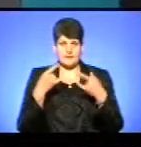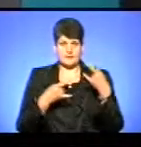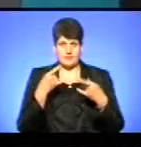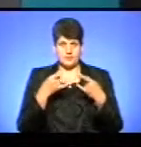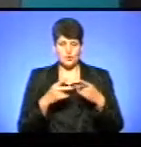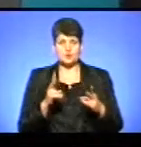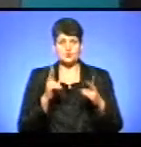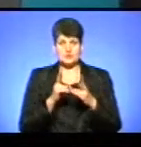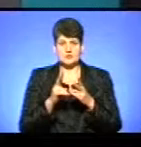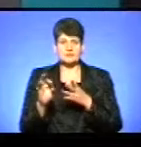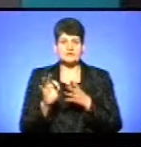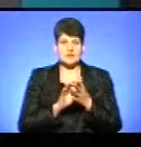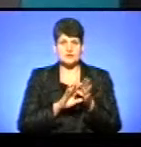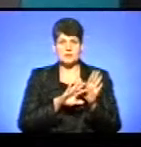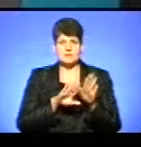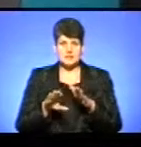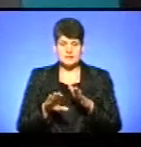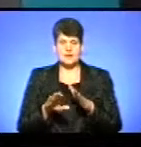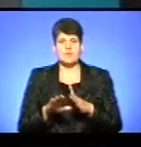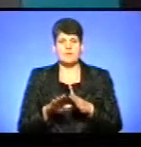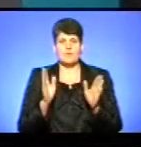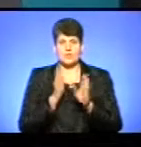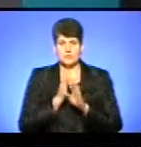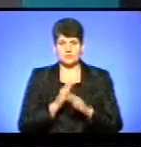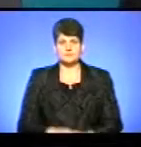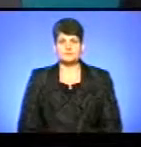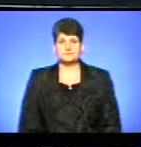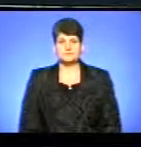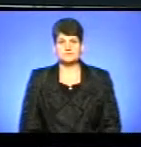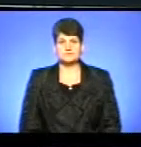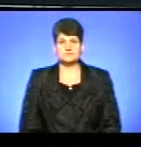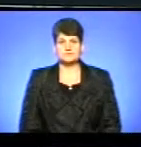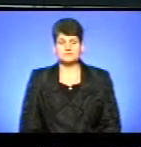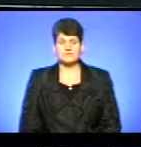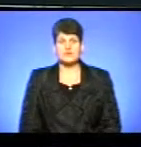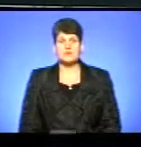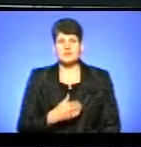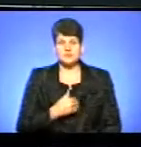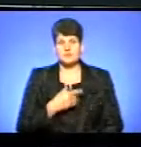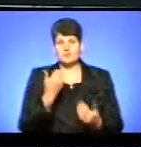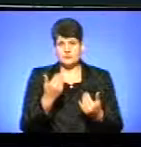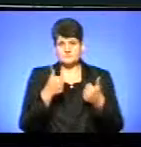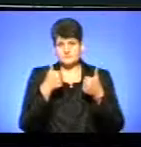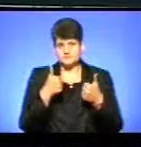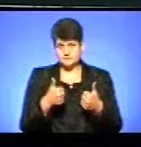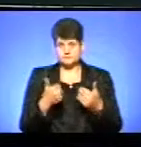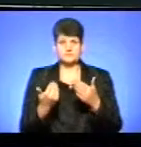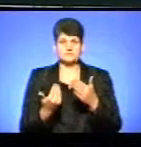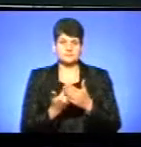Отож, зустрінемося одразу після прогнозу синоптиків. Богдано. Бажаю тобі вдалого ефіру,